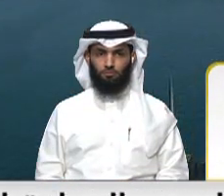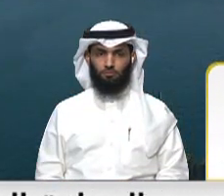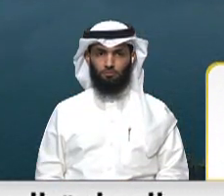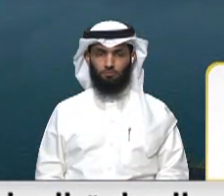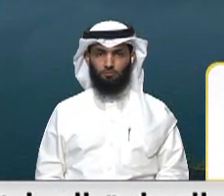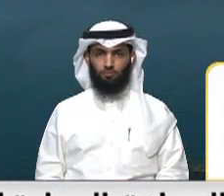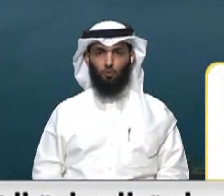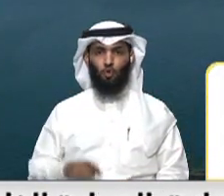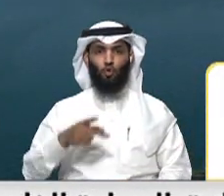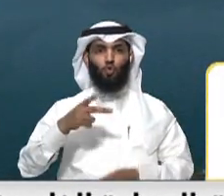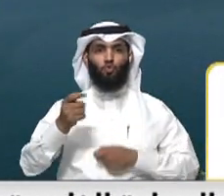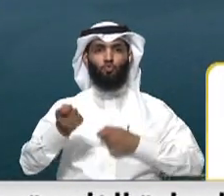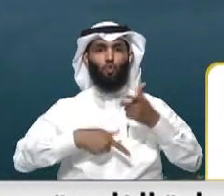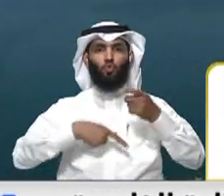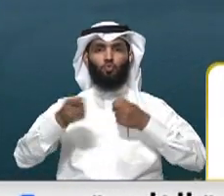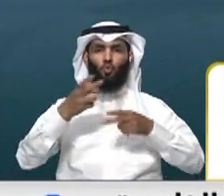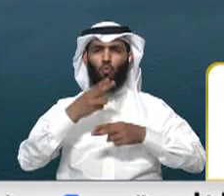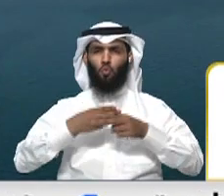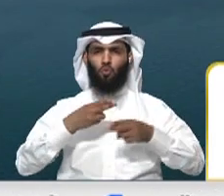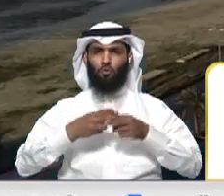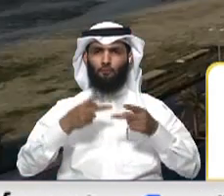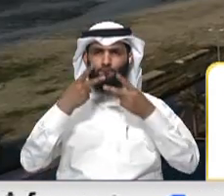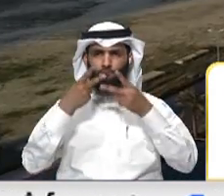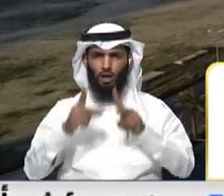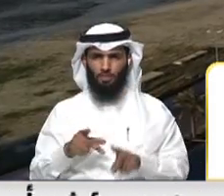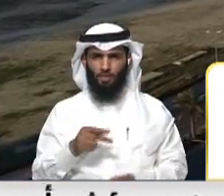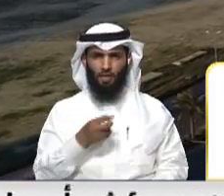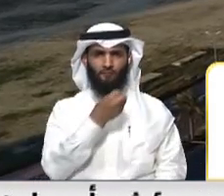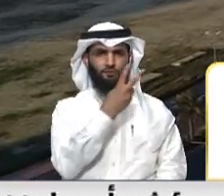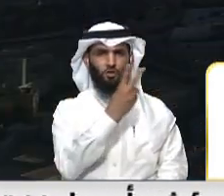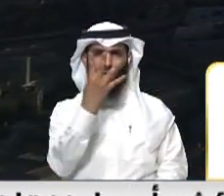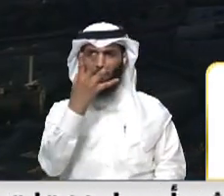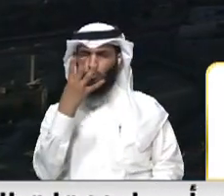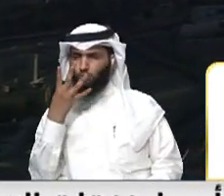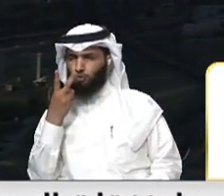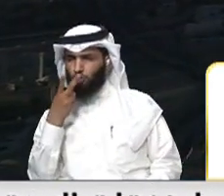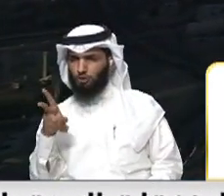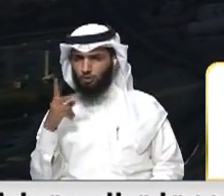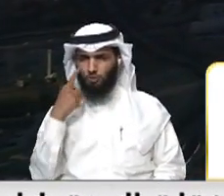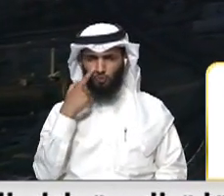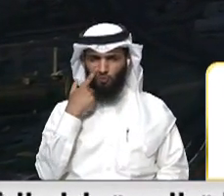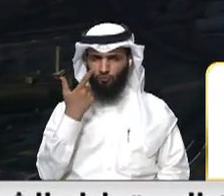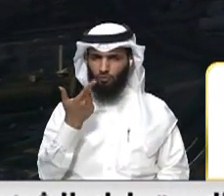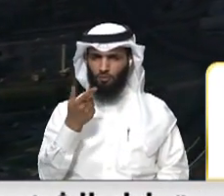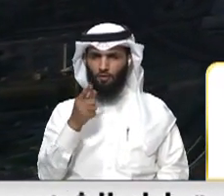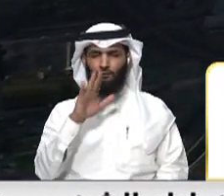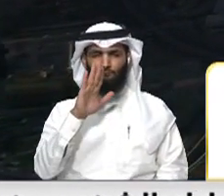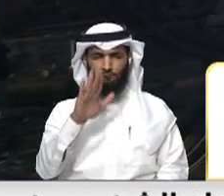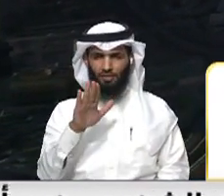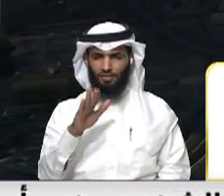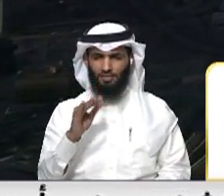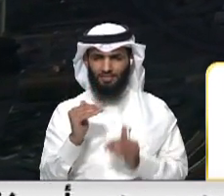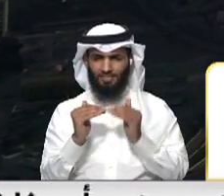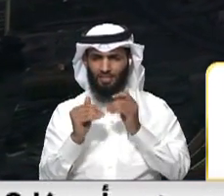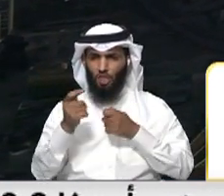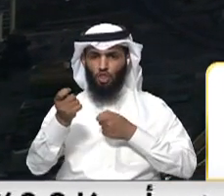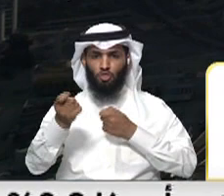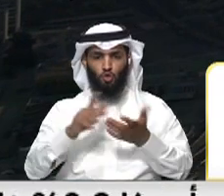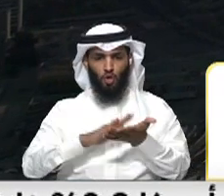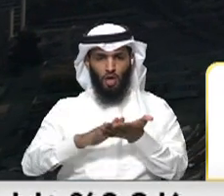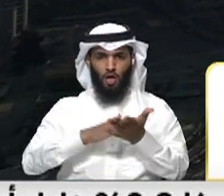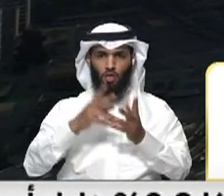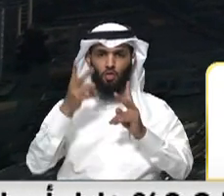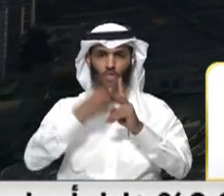العقاري الكويتي نشاطه في التداولات منذ بدايه عام 2024 حيث سجل ارتفاعا من حيث عدد الصفقات